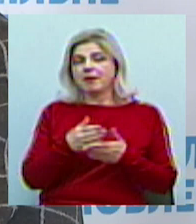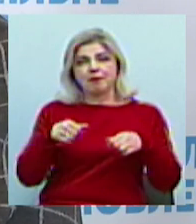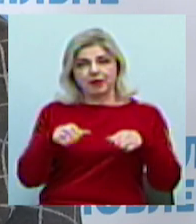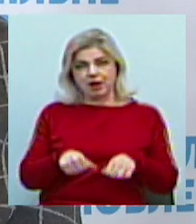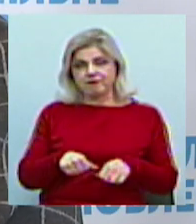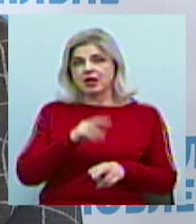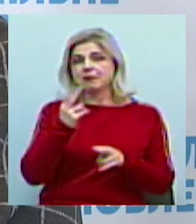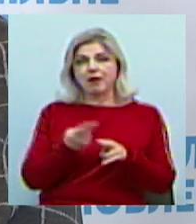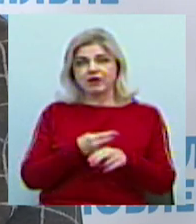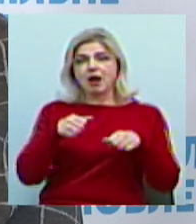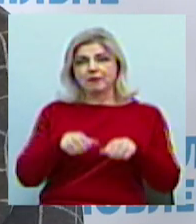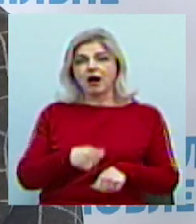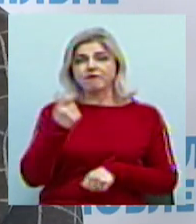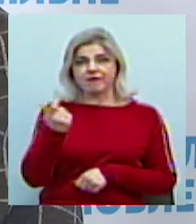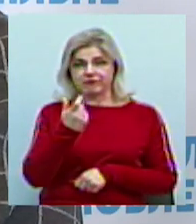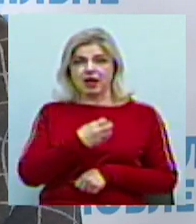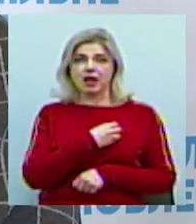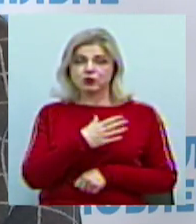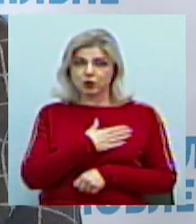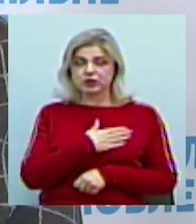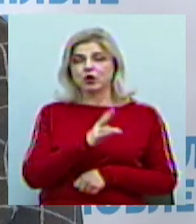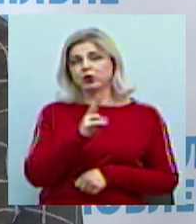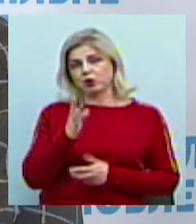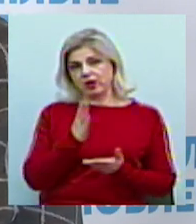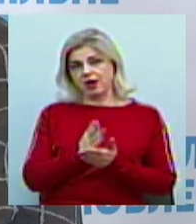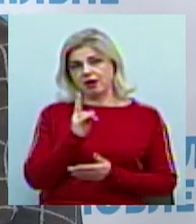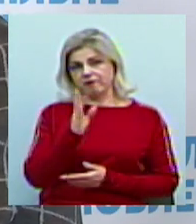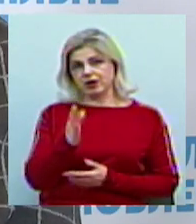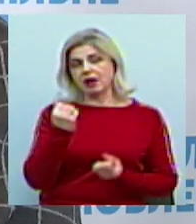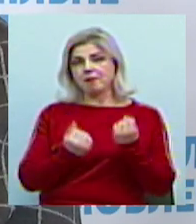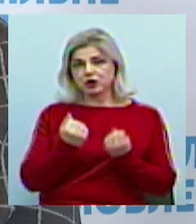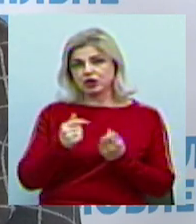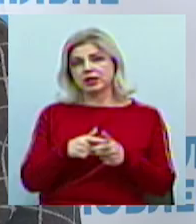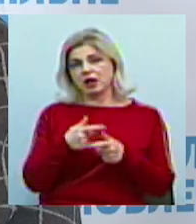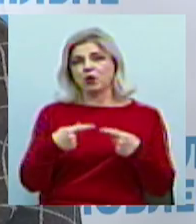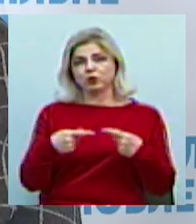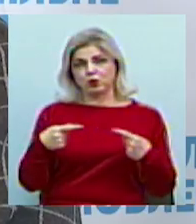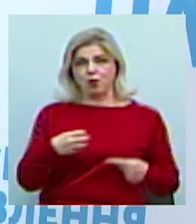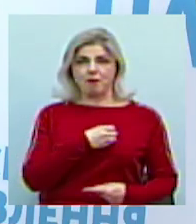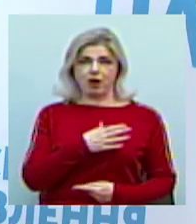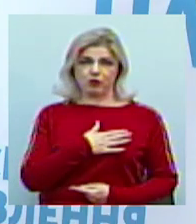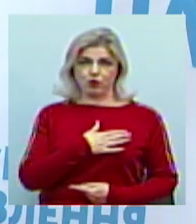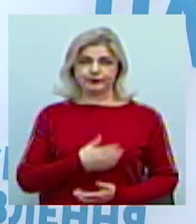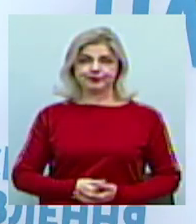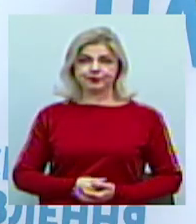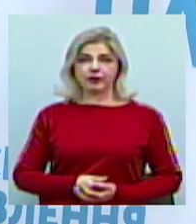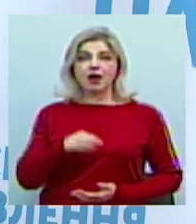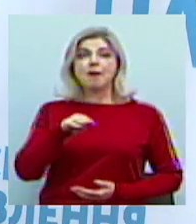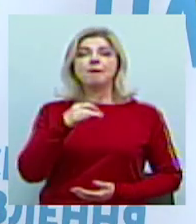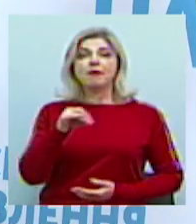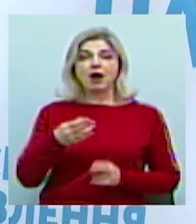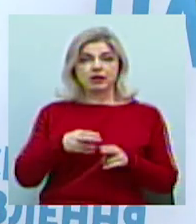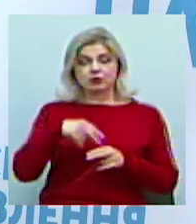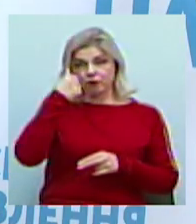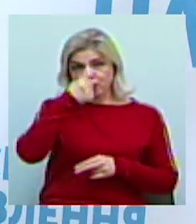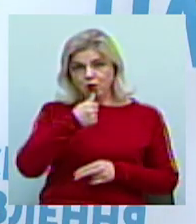прав власності громадян, які володіють квартирою, машиною чи іншим майном. У травні цього року